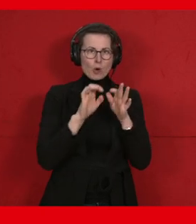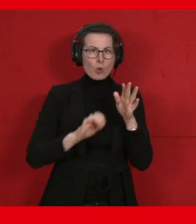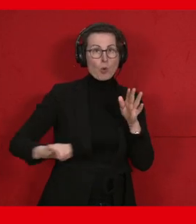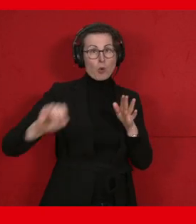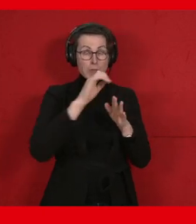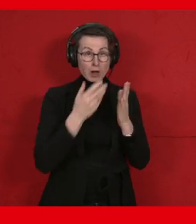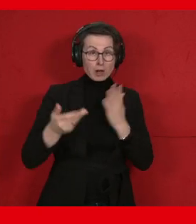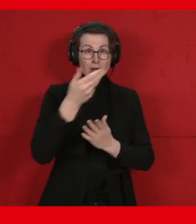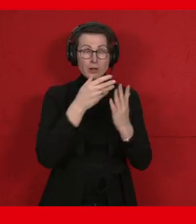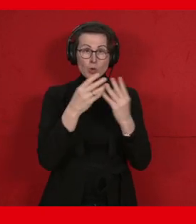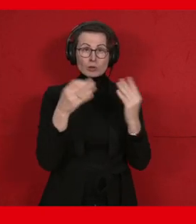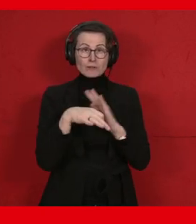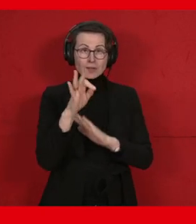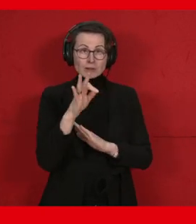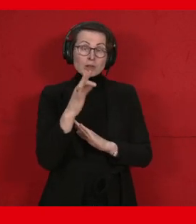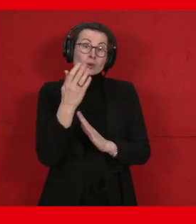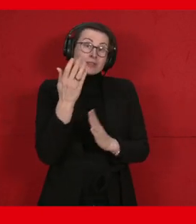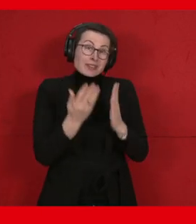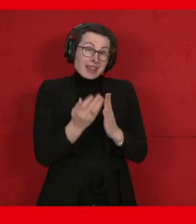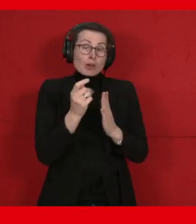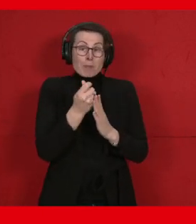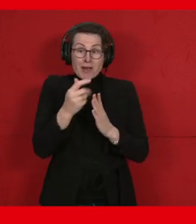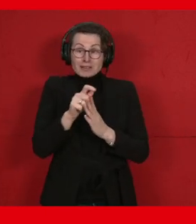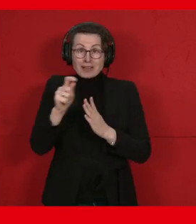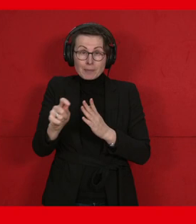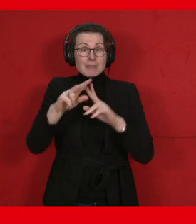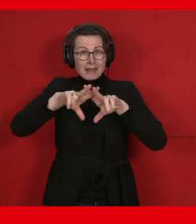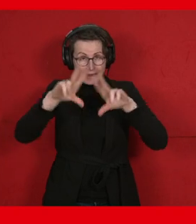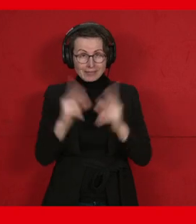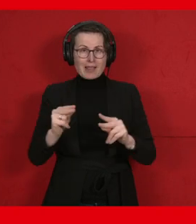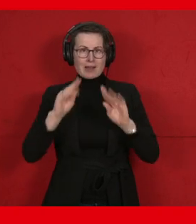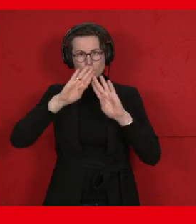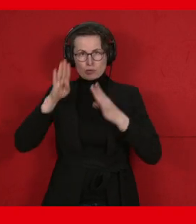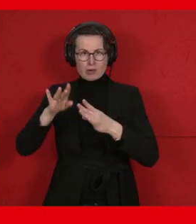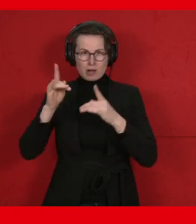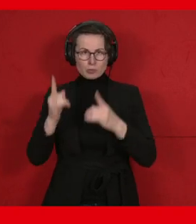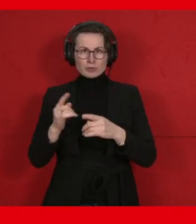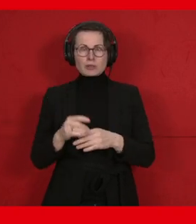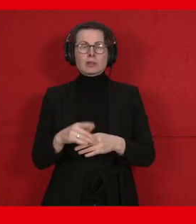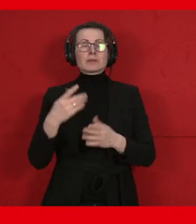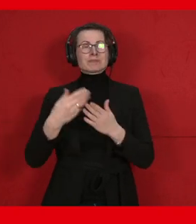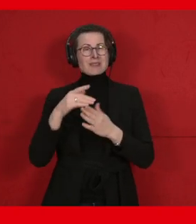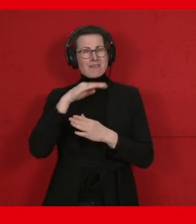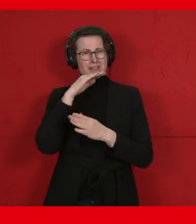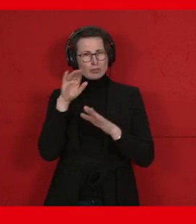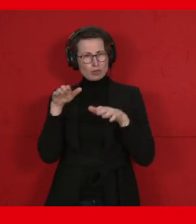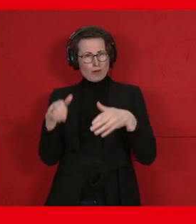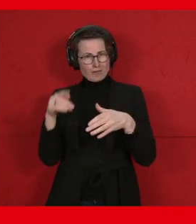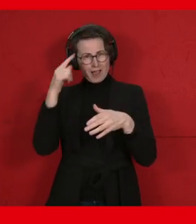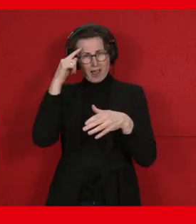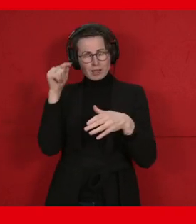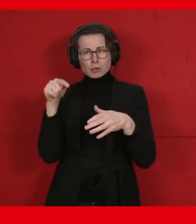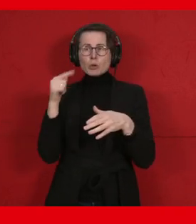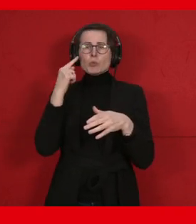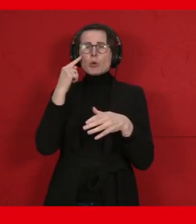paar Themen auch zu internationalisieren. Deswegen kann ich das absolut nur unterstreichen. Der Wasserstoffrat läuft im Moment, würde